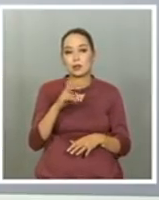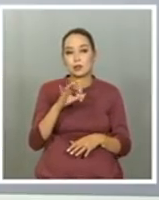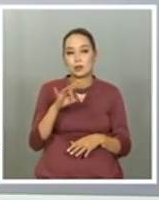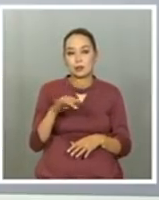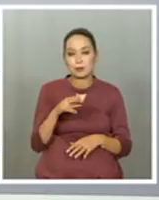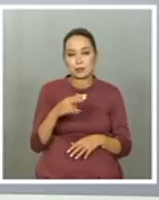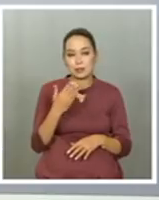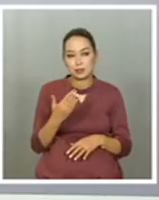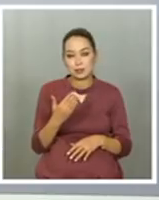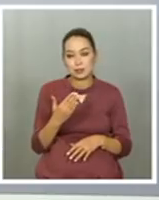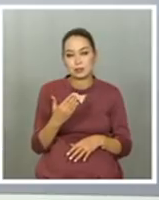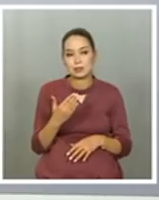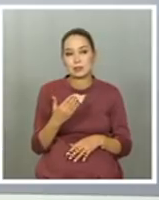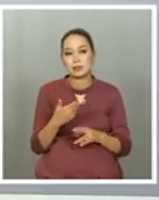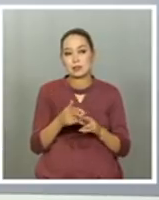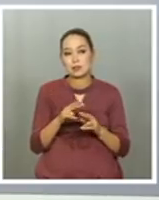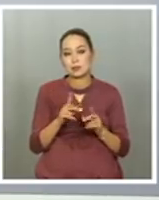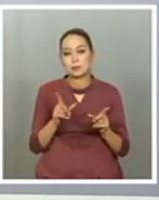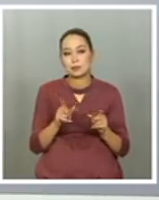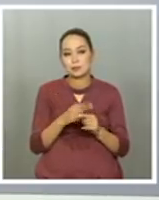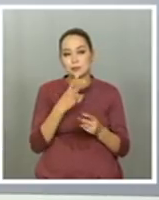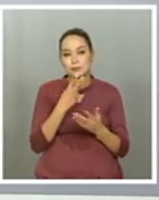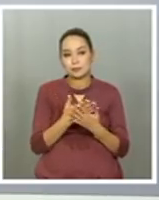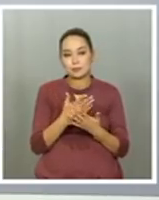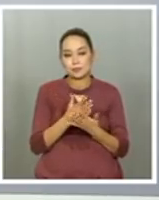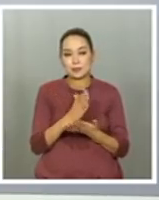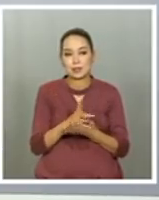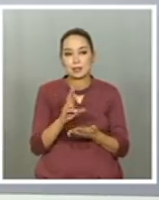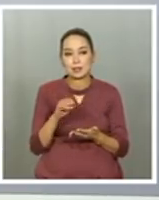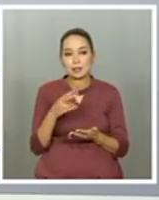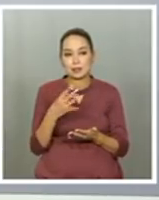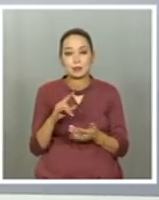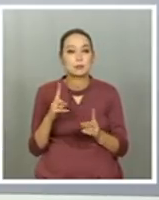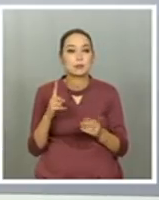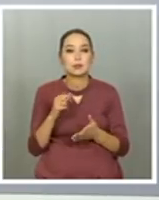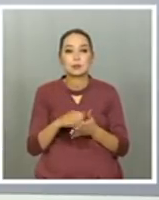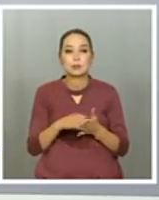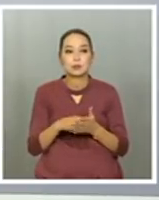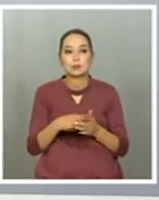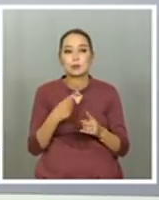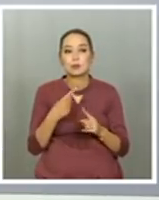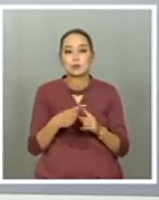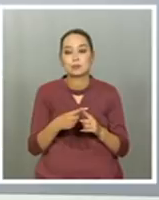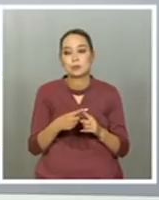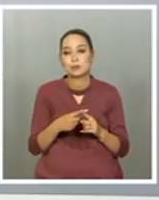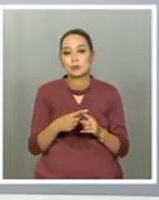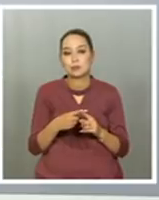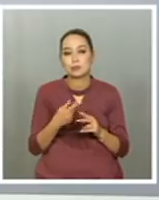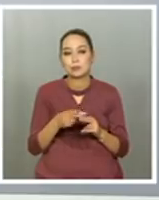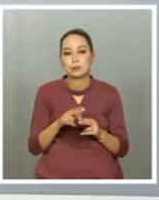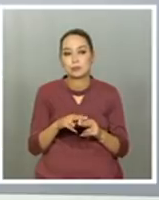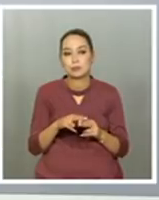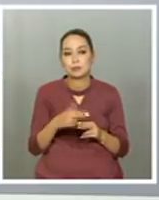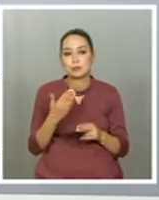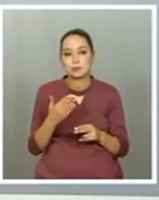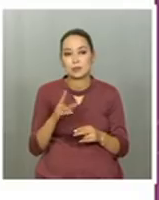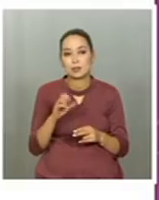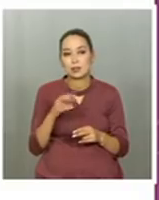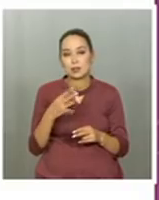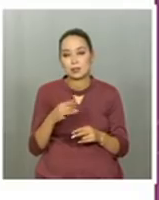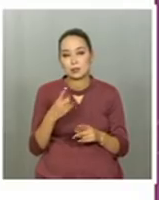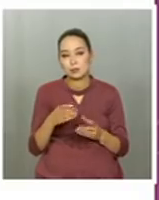плюс бір тотығы дәрежесін көрсететін калий. Не себепті плюс бір тотығы дәрежесін көрсетті? Себебі калий бірінші топтың